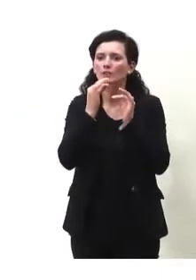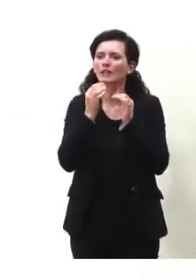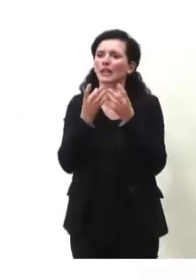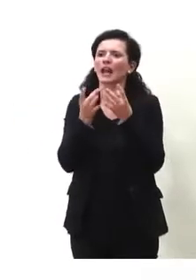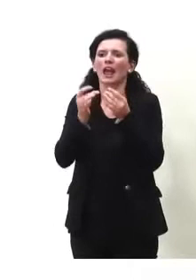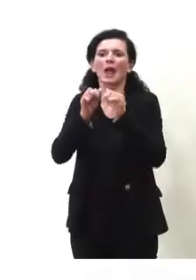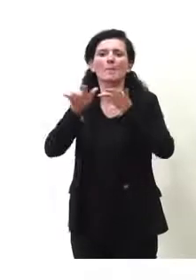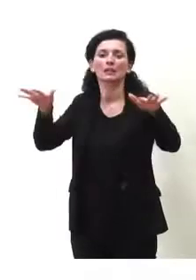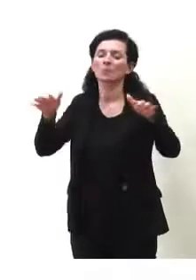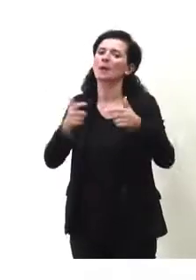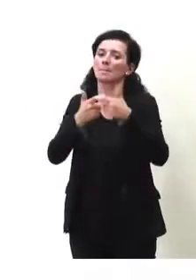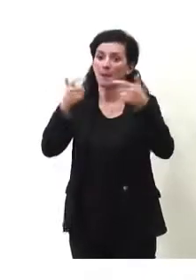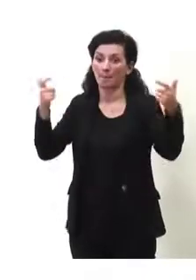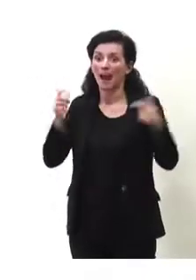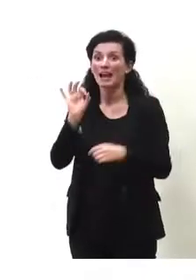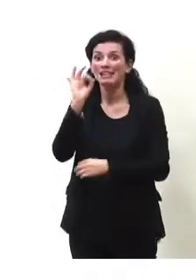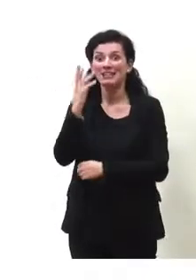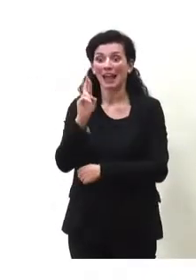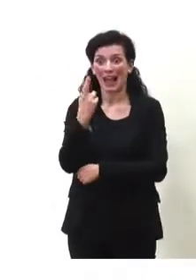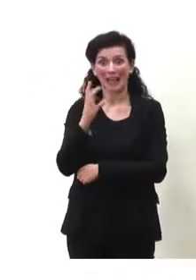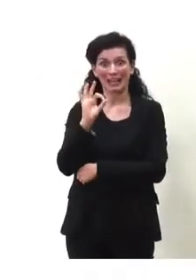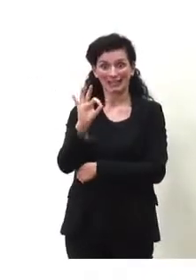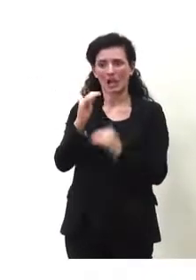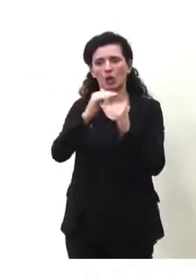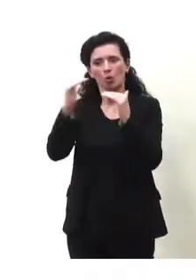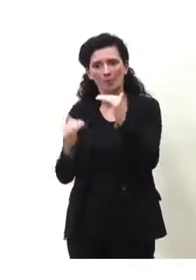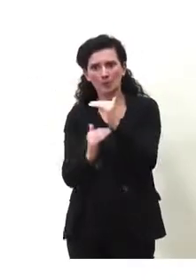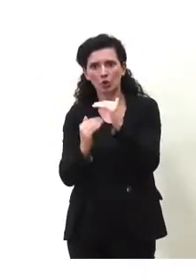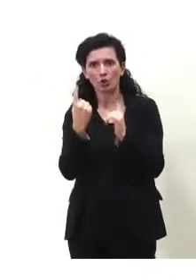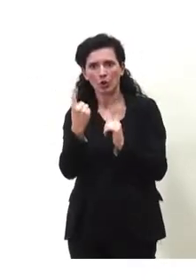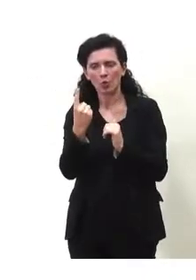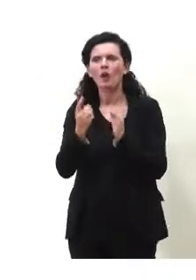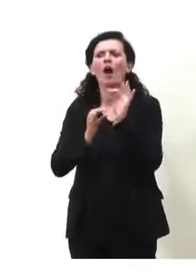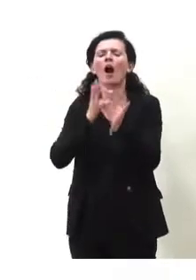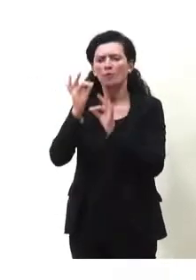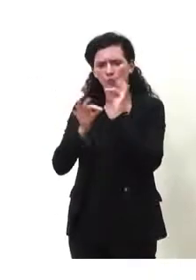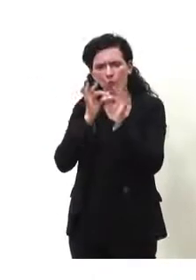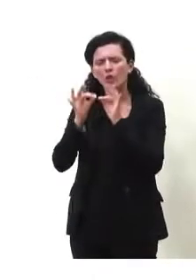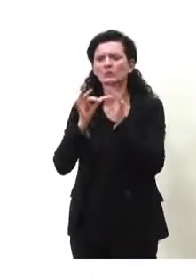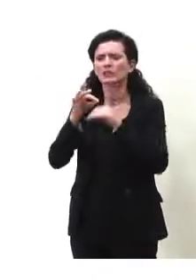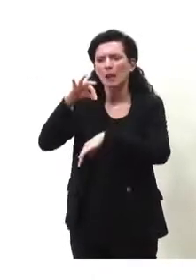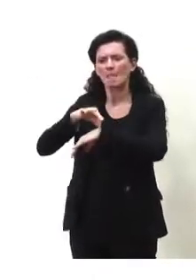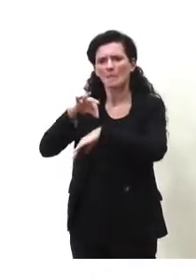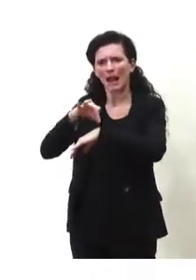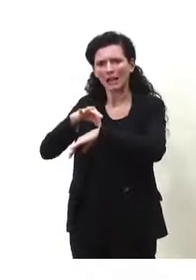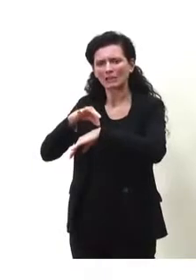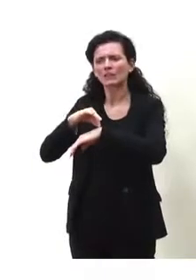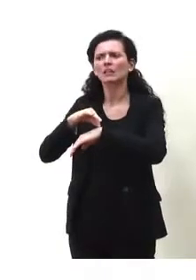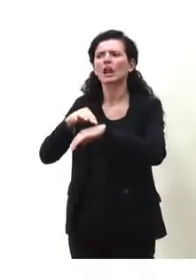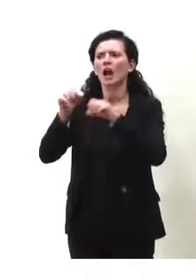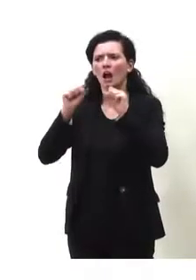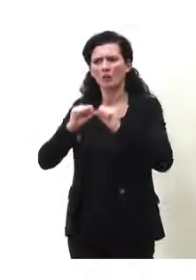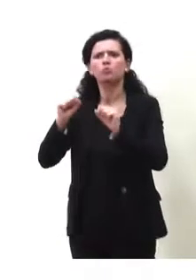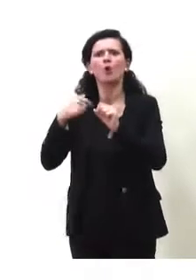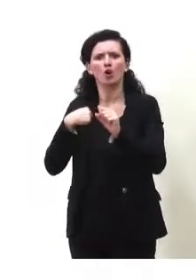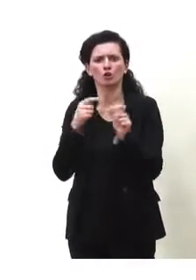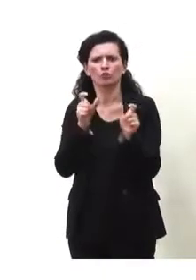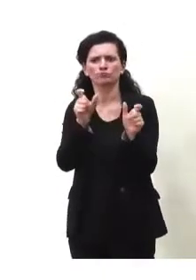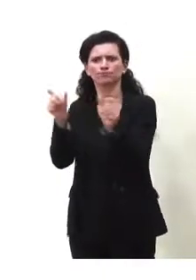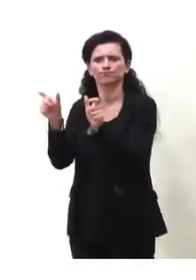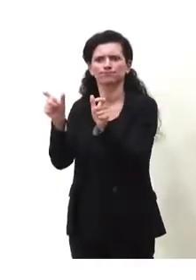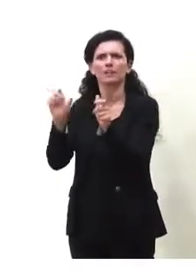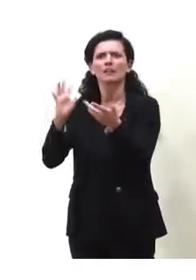sappiamo tutti. Se R0 è minore di 1, andiamo verso l'eliminazione della malattia, che vuol dire che abbiamo scollinato e l'epidemia va